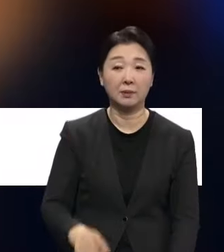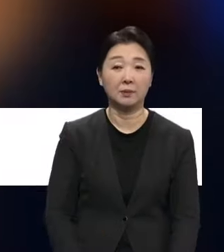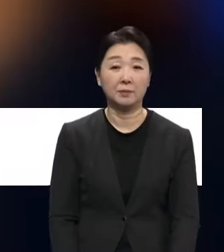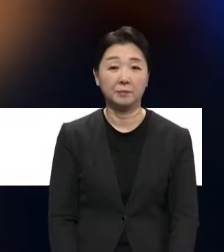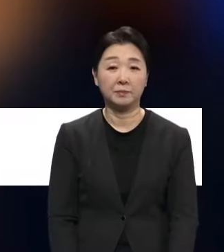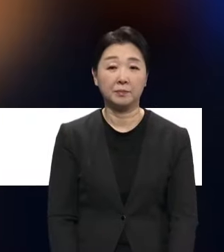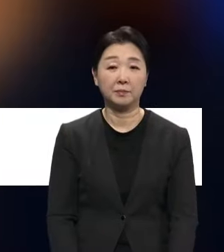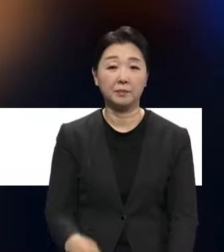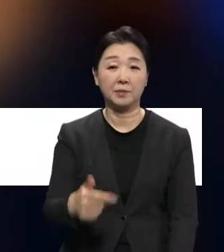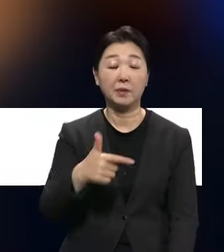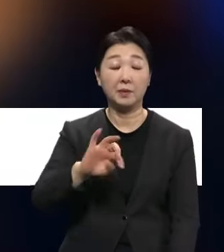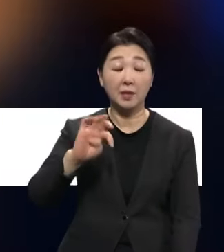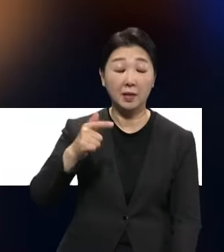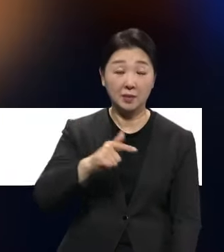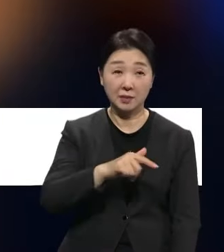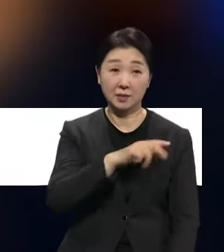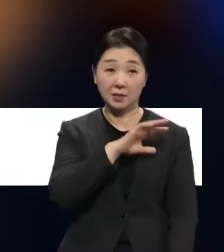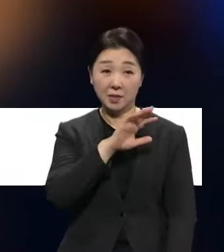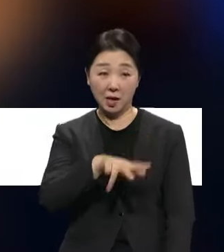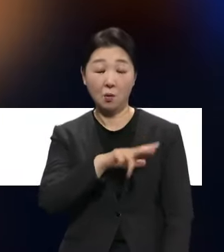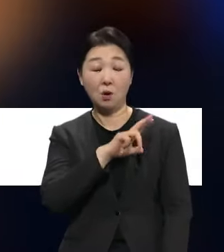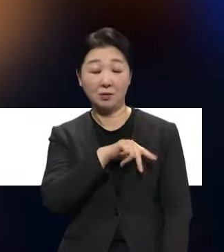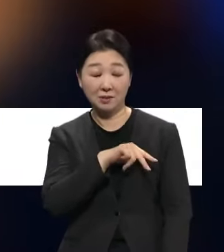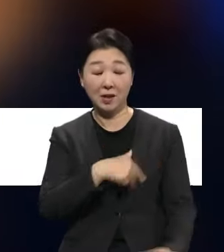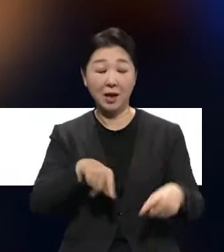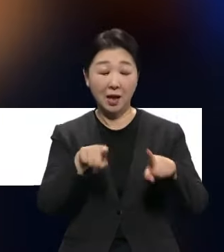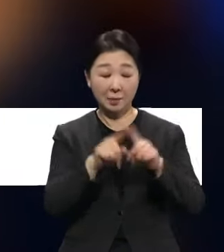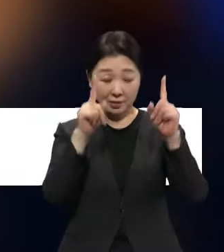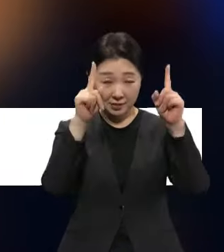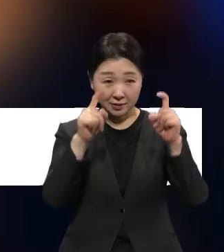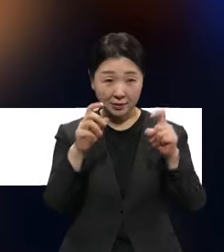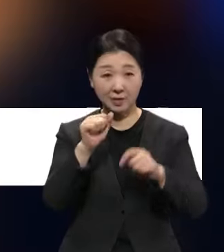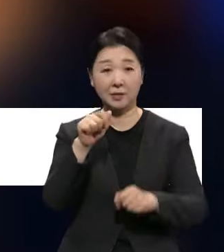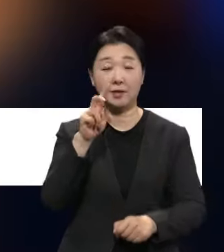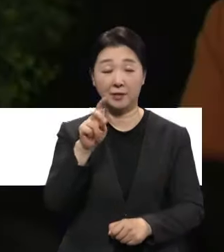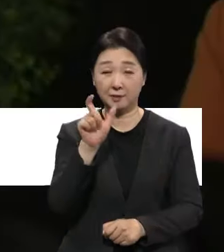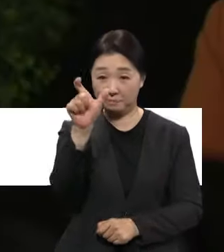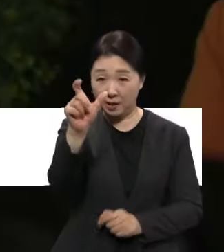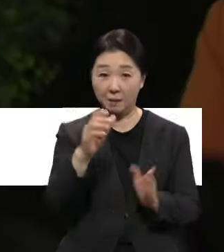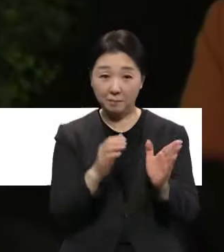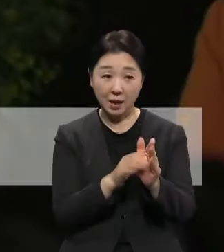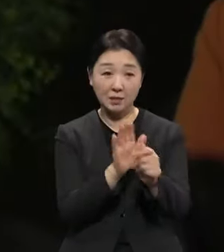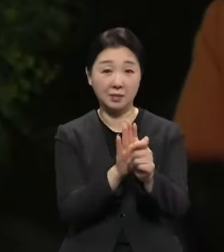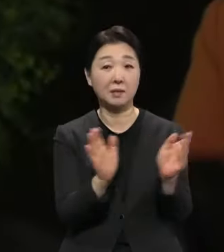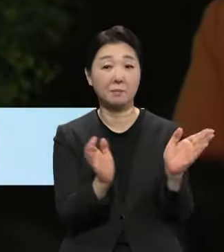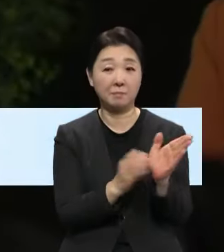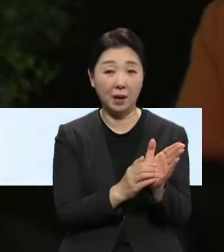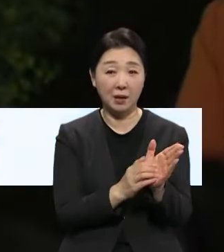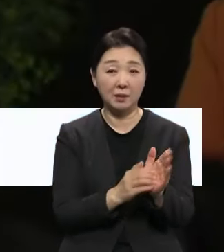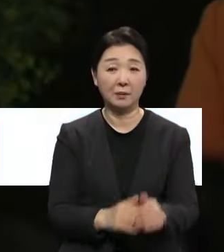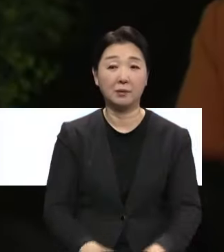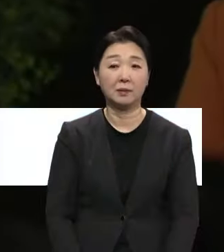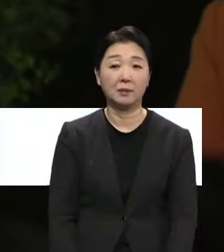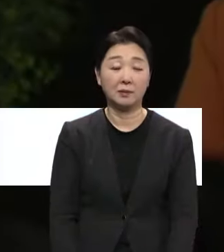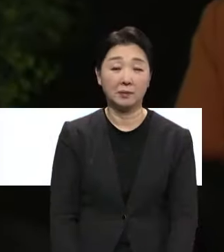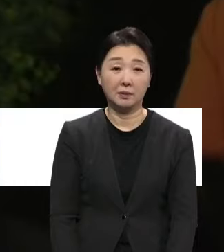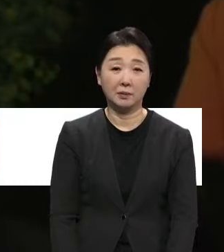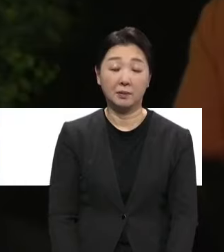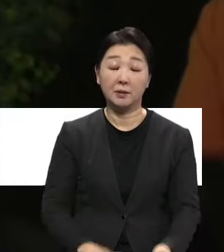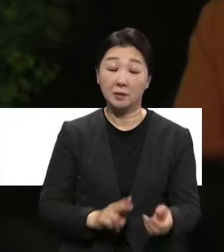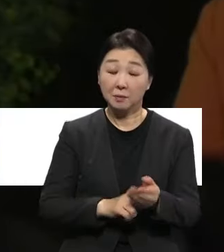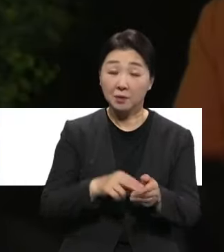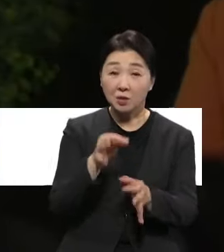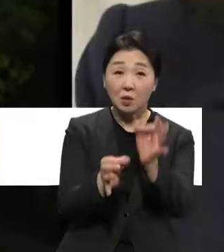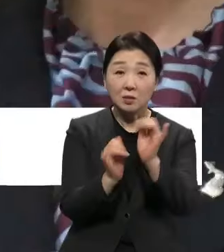하원의장은 해리스 부통령과 함께 찍은 사진을 소셜 미디어에 올리며 지지를 선언했고 해리스 부통령의 잠재적 경쟁자로